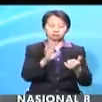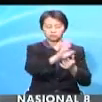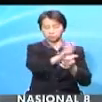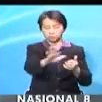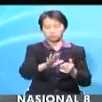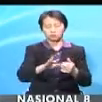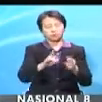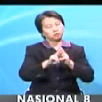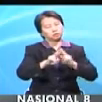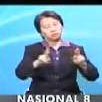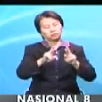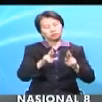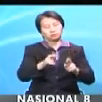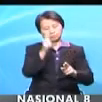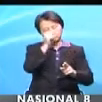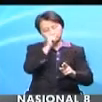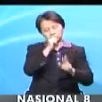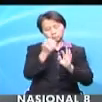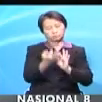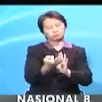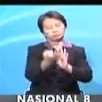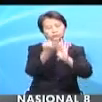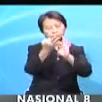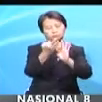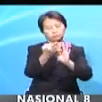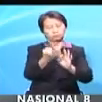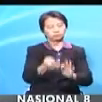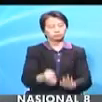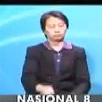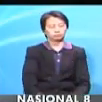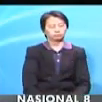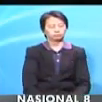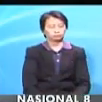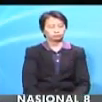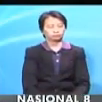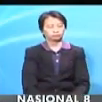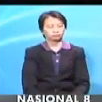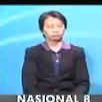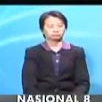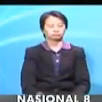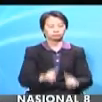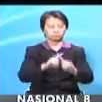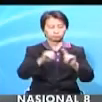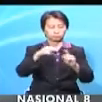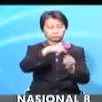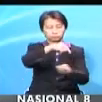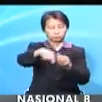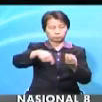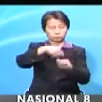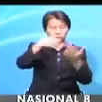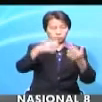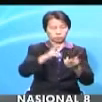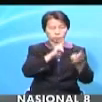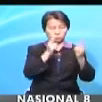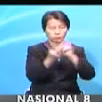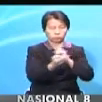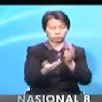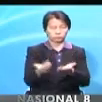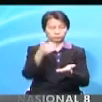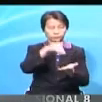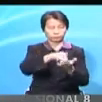terus mendepani cabaran Dalam usaha mencari dan menyelamat Alhamdulillah tetapi suasana telah berubah kembali